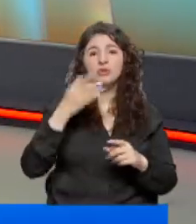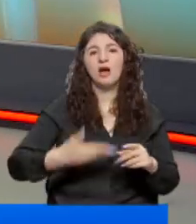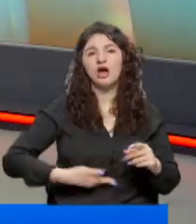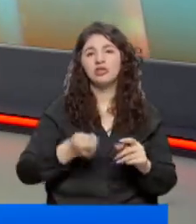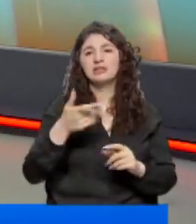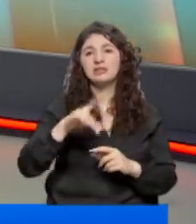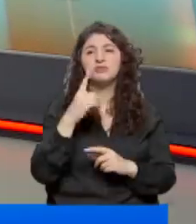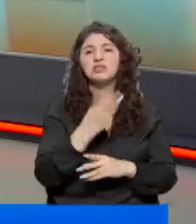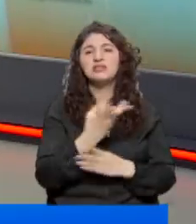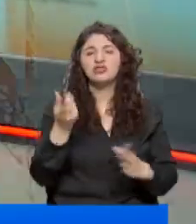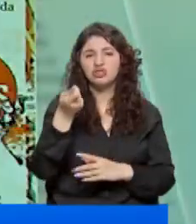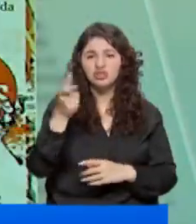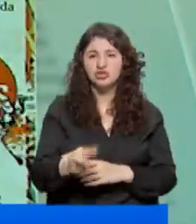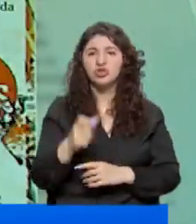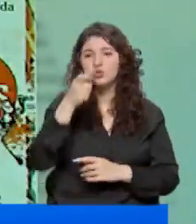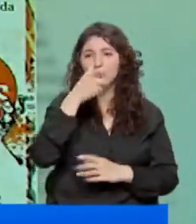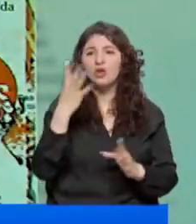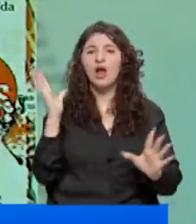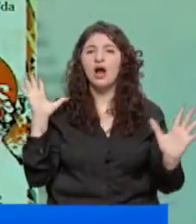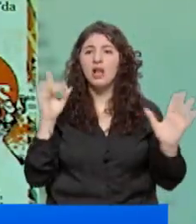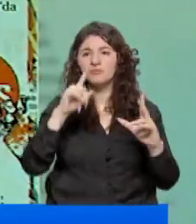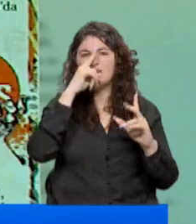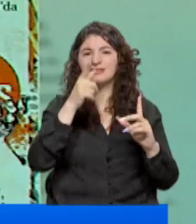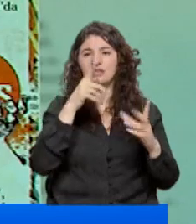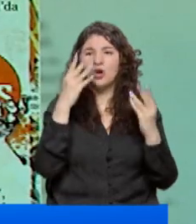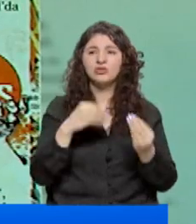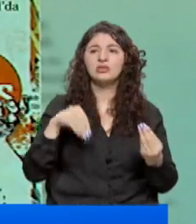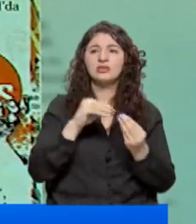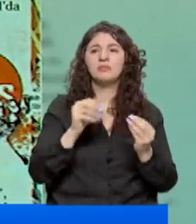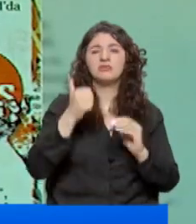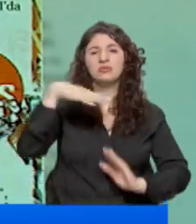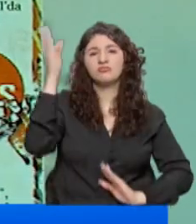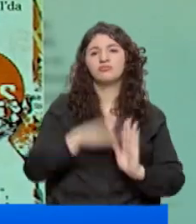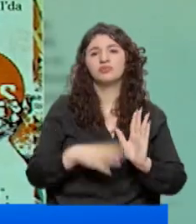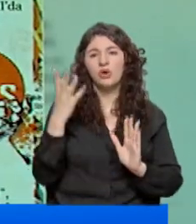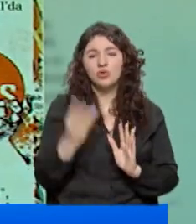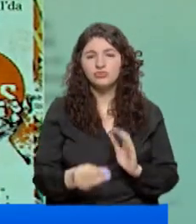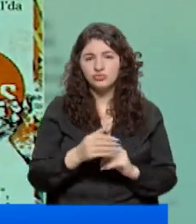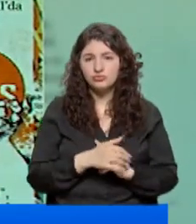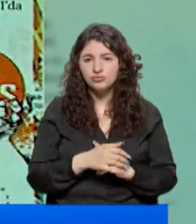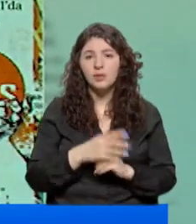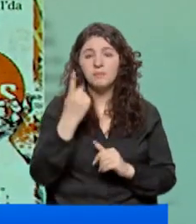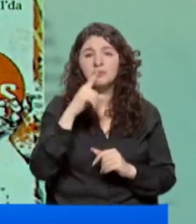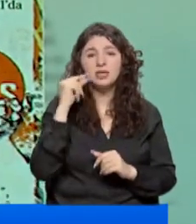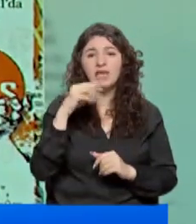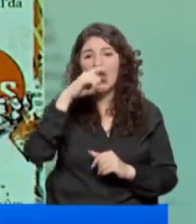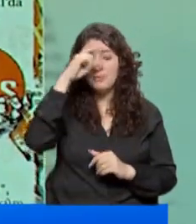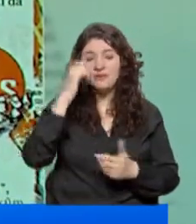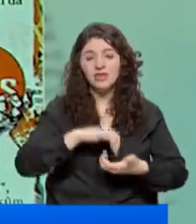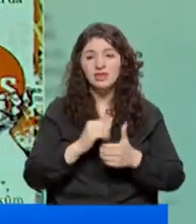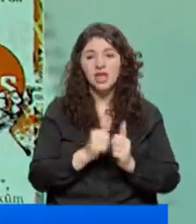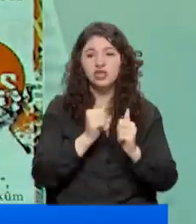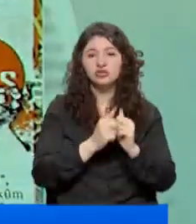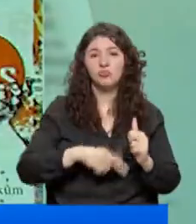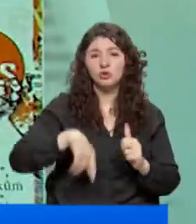açlık işsizlik binlerce işçi Türkiye'nin dört bir yanında tek ses oldu zamanlar gel alırsın bir Mayıs emek ve dayanışma